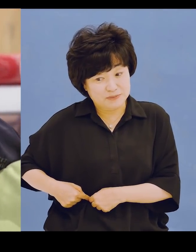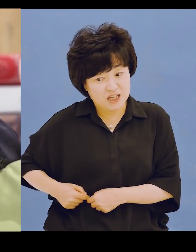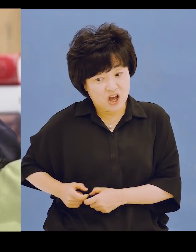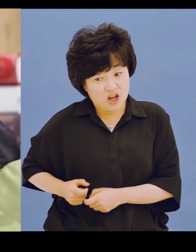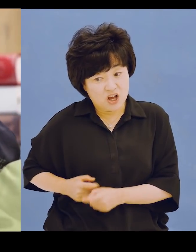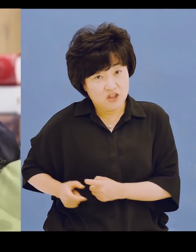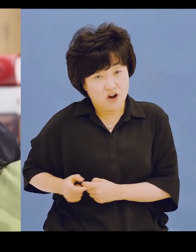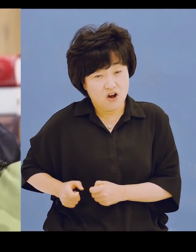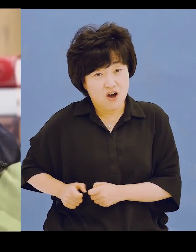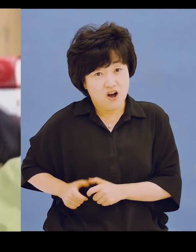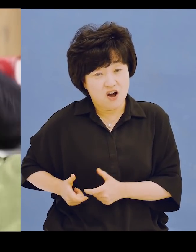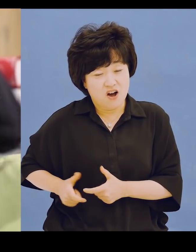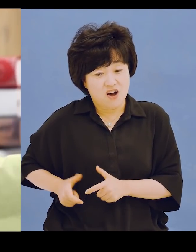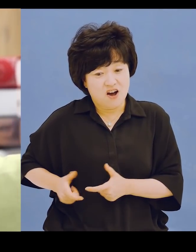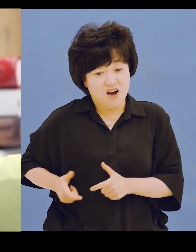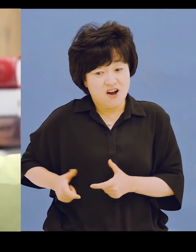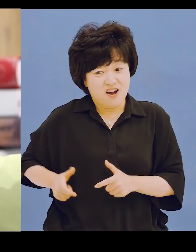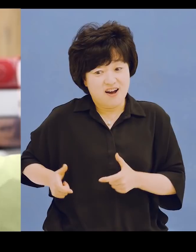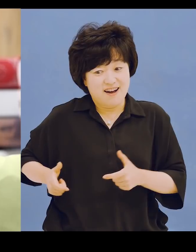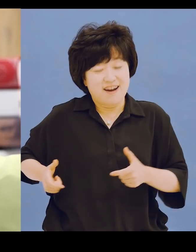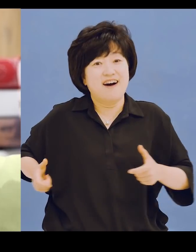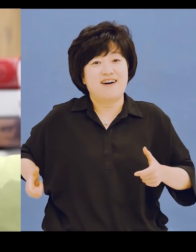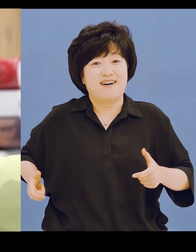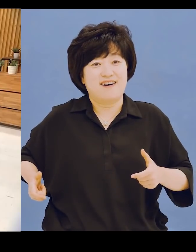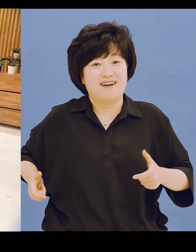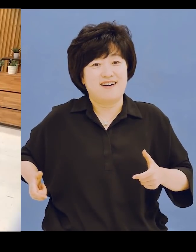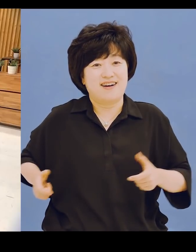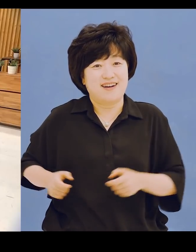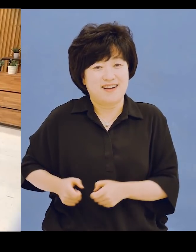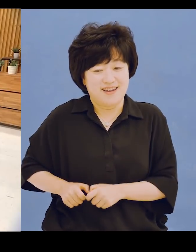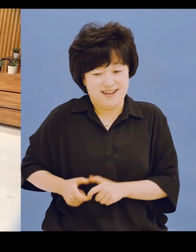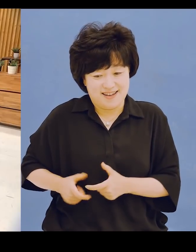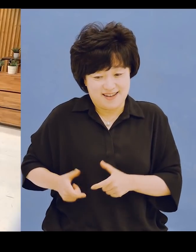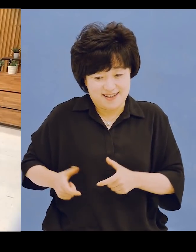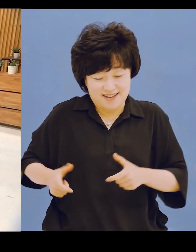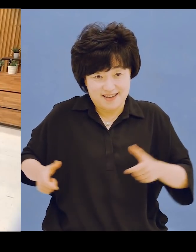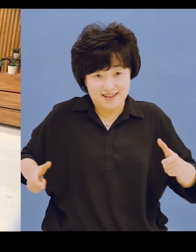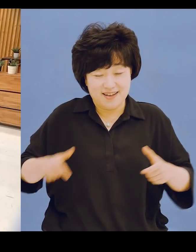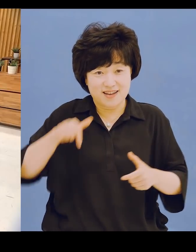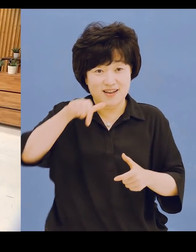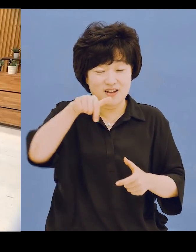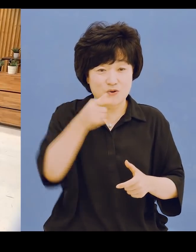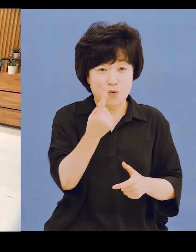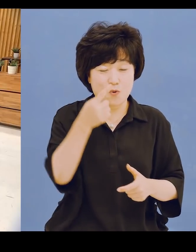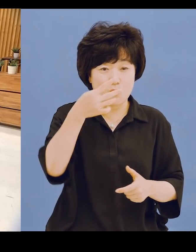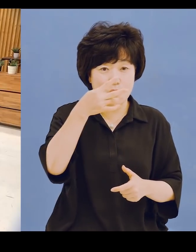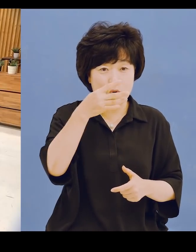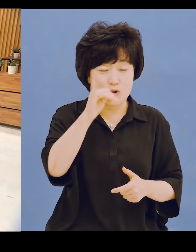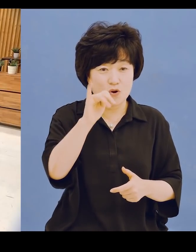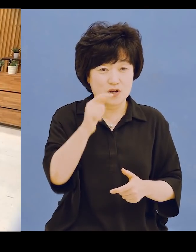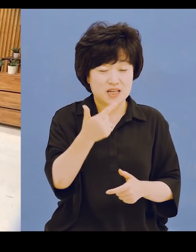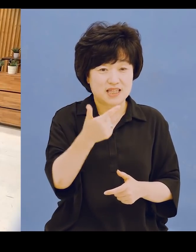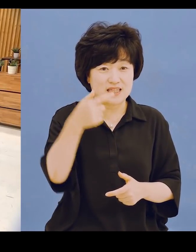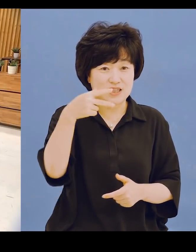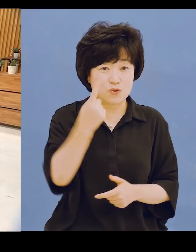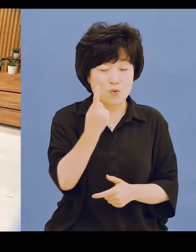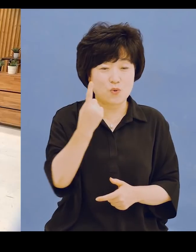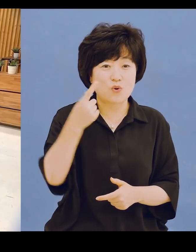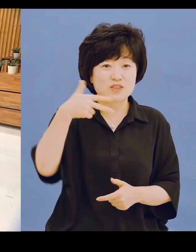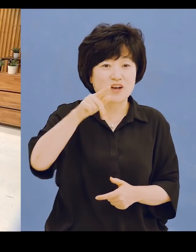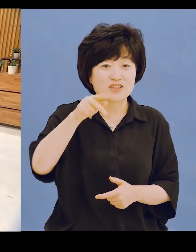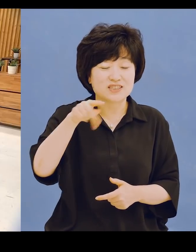자꾸 늘어나요. 근데 어디까지 늘어나느냐면 우리가 고린도 고린도전서의